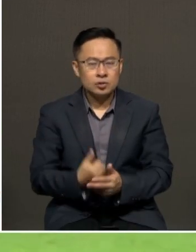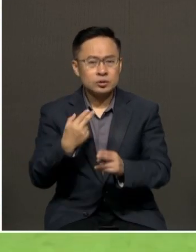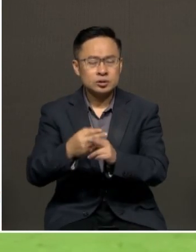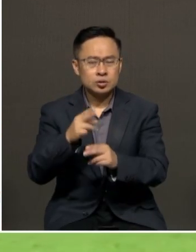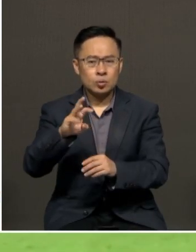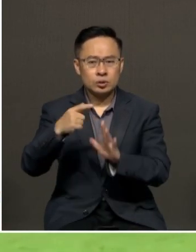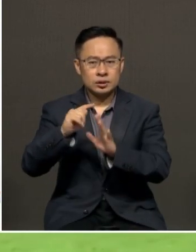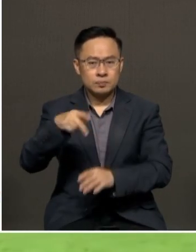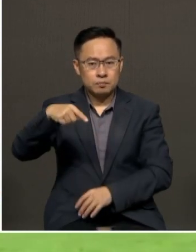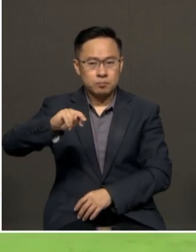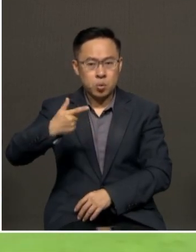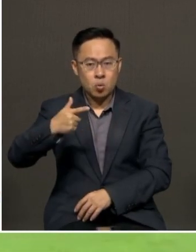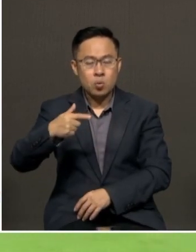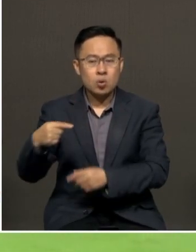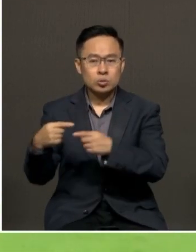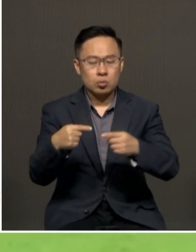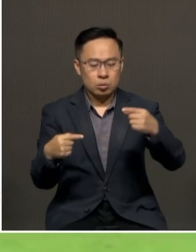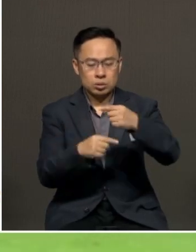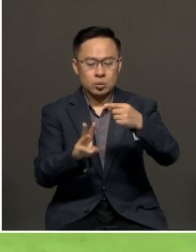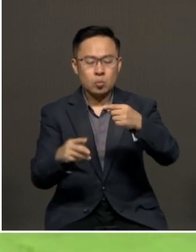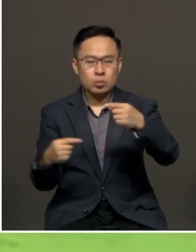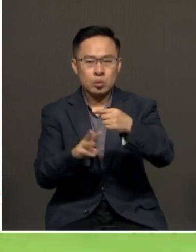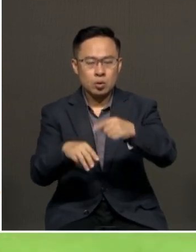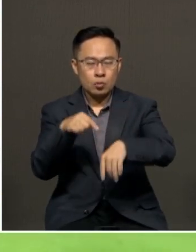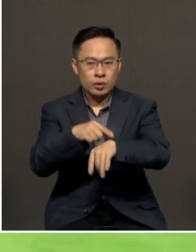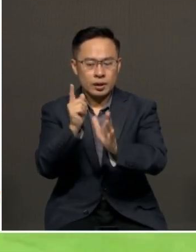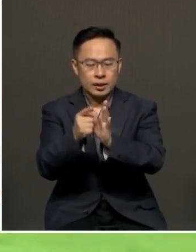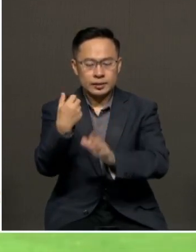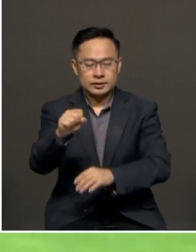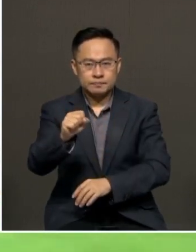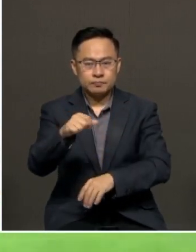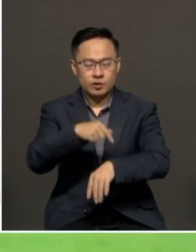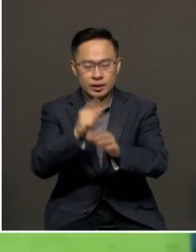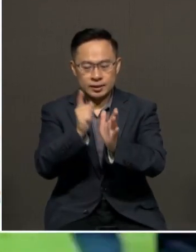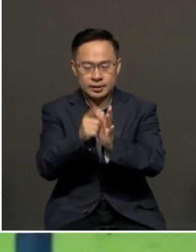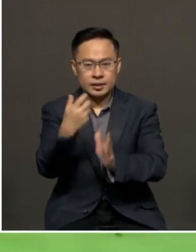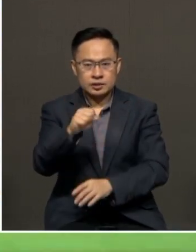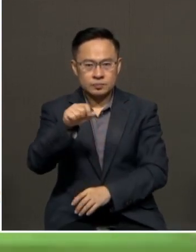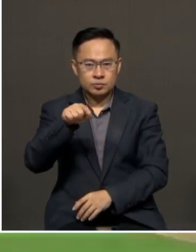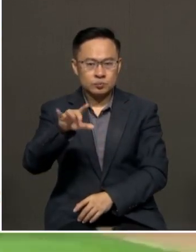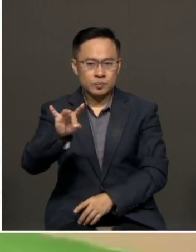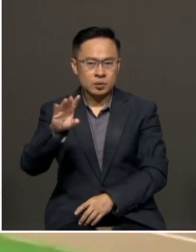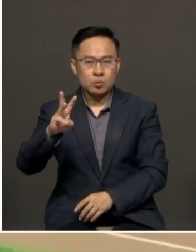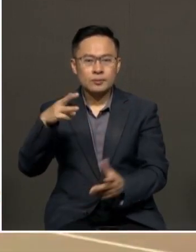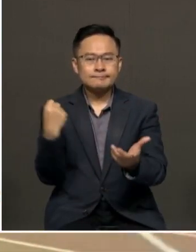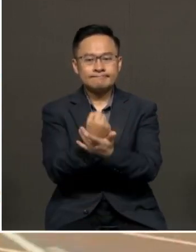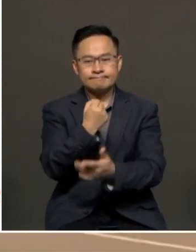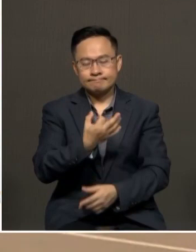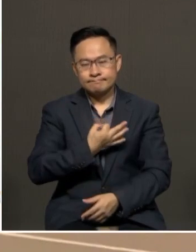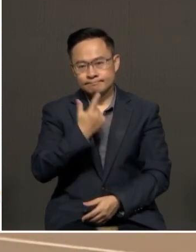พงษ์ค่ะก็เข้าเส้นชัยนะคะเป็นอันดับ6ด้วยเวลา 10.86 วินาทีทำให้เขาก็พลาดเหรียญไปอย่างน่าเสียด